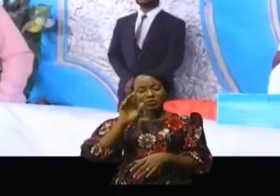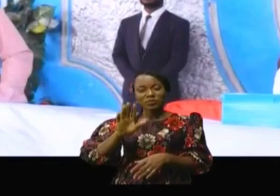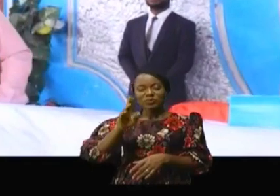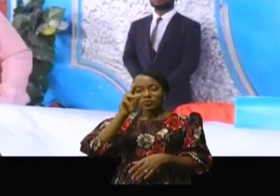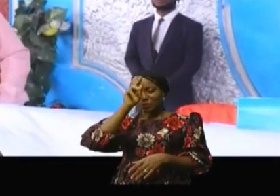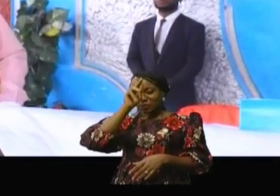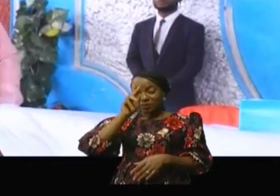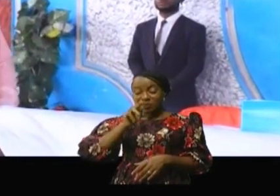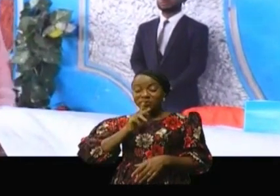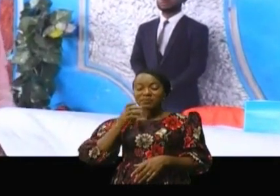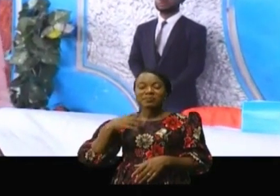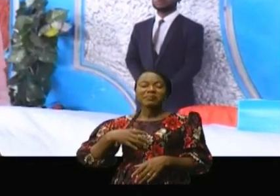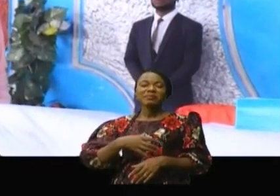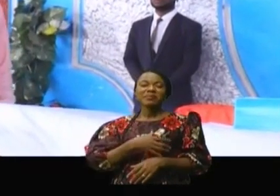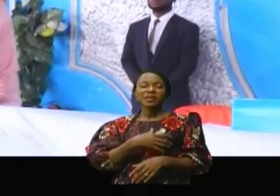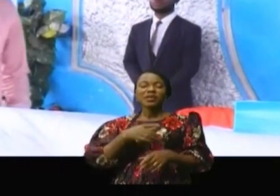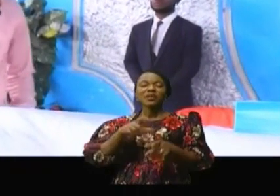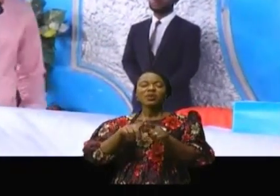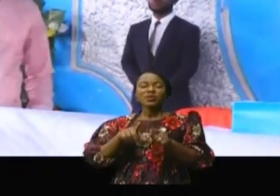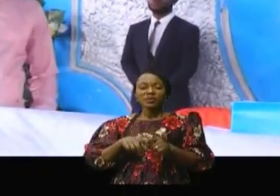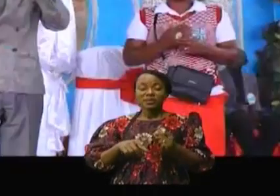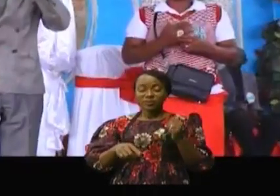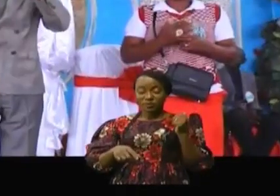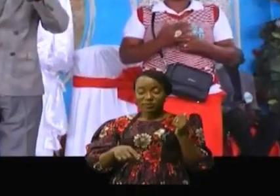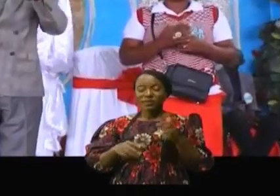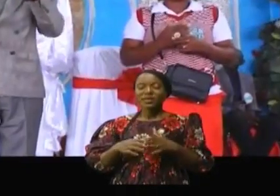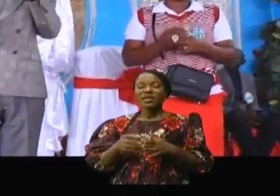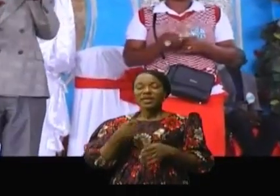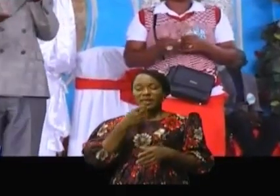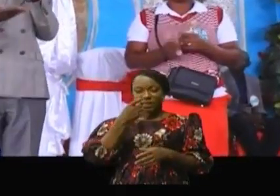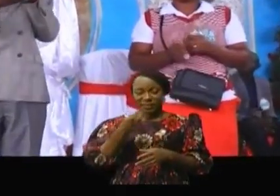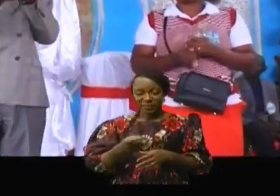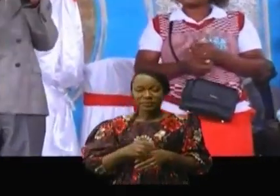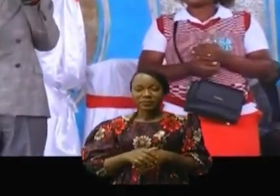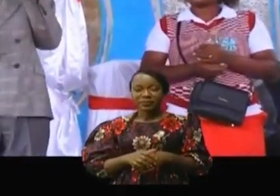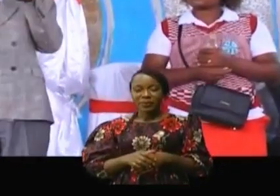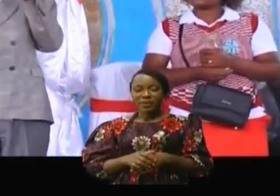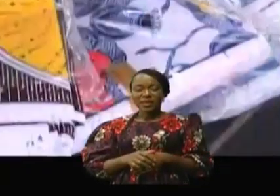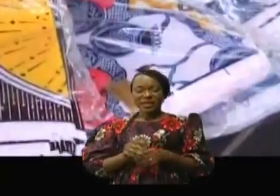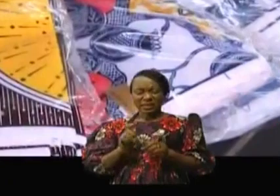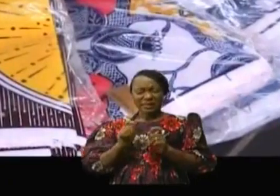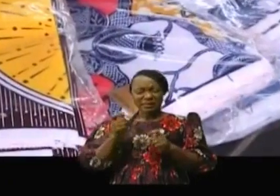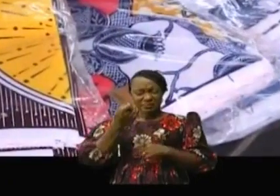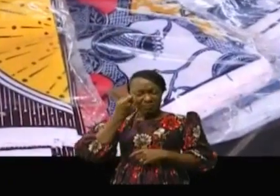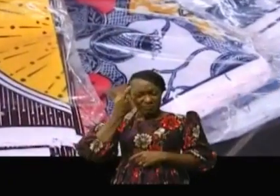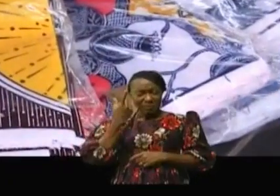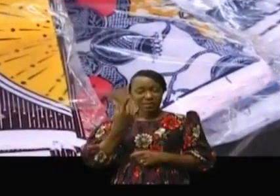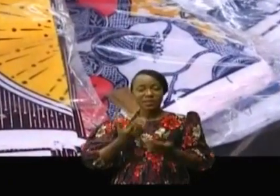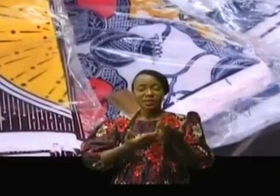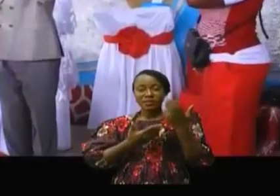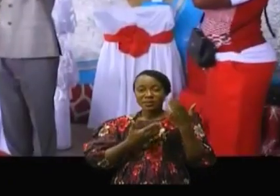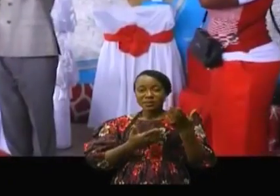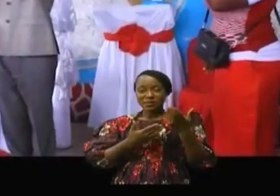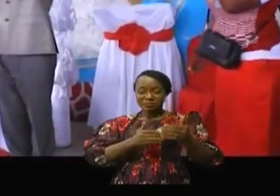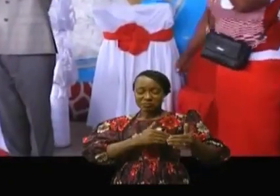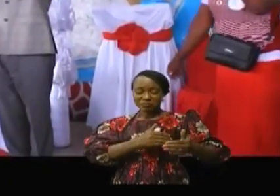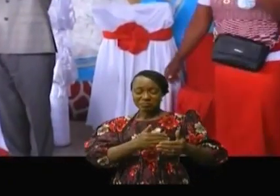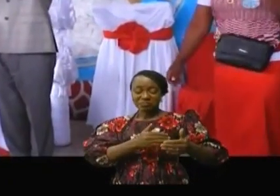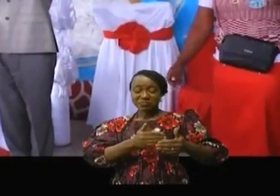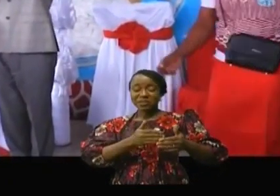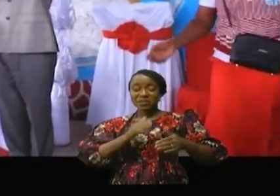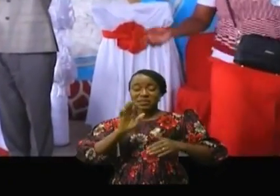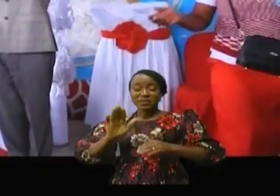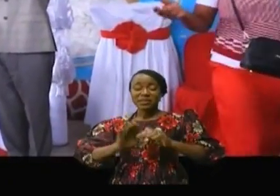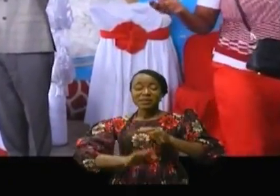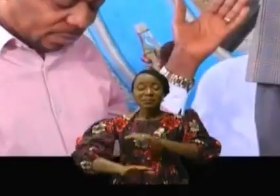Le secrétaire interfédéral de l'UNC, Mwamba, Gabi Mabengi, a bien compris la nécessité d'être toujours aux côtés des